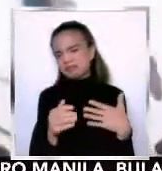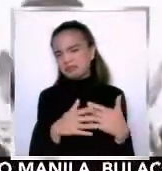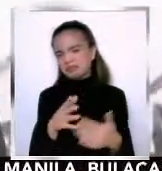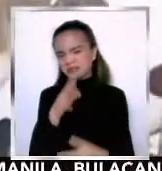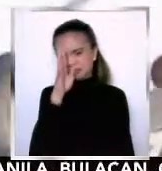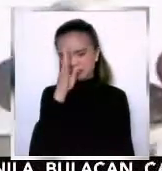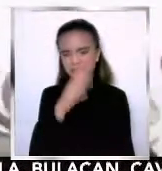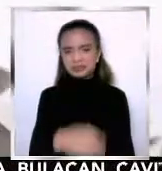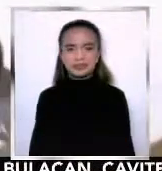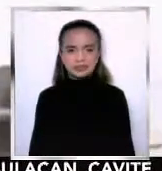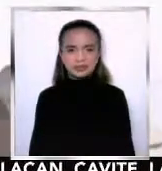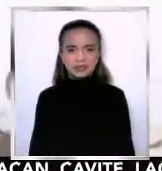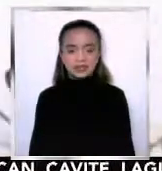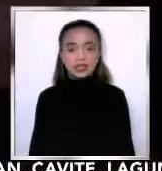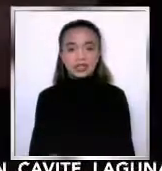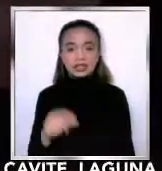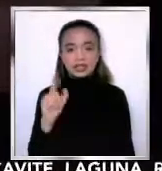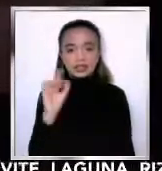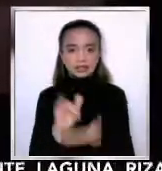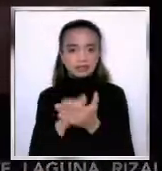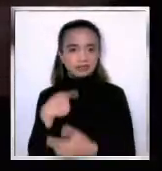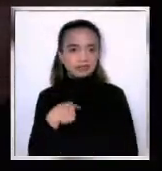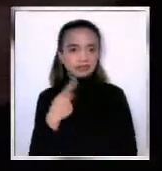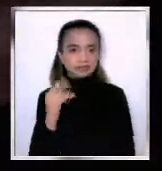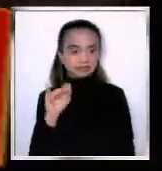sagot ko kayo 24 oras.